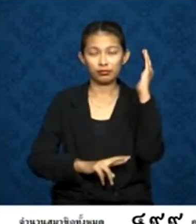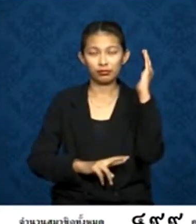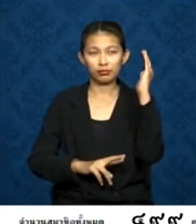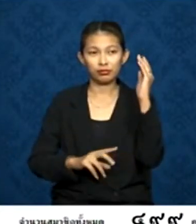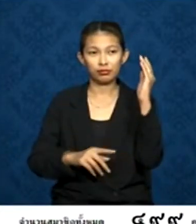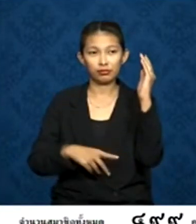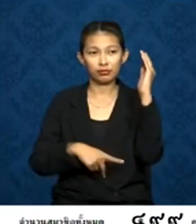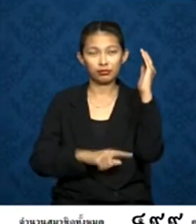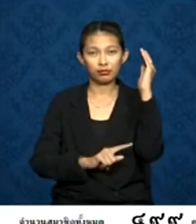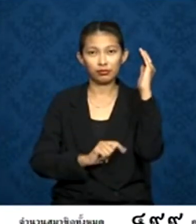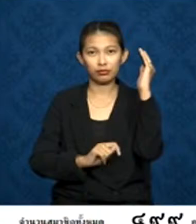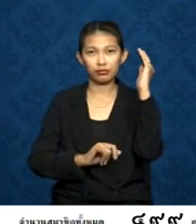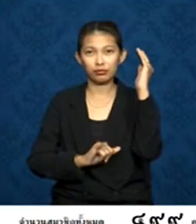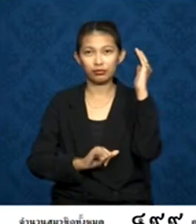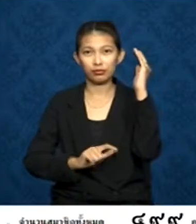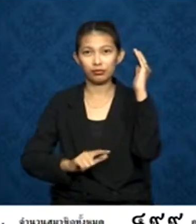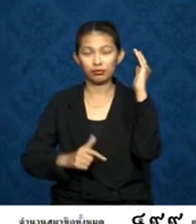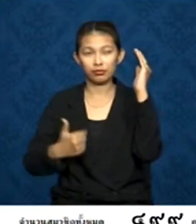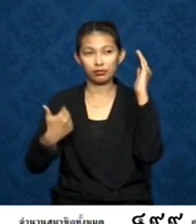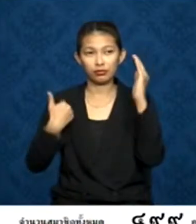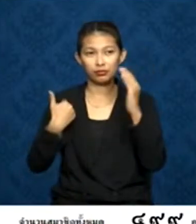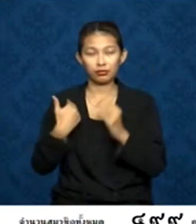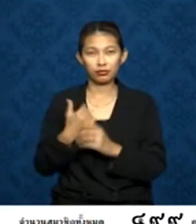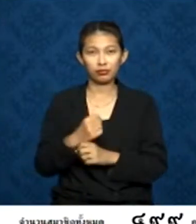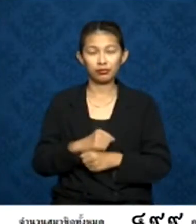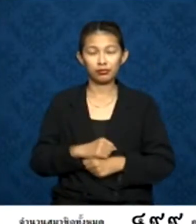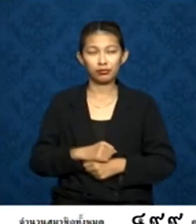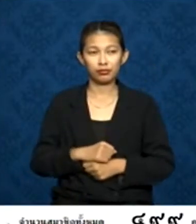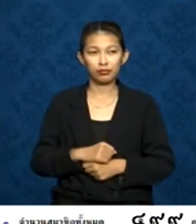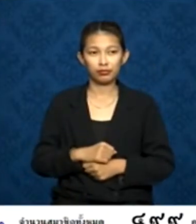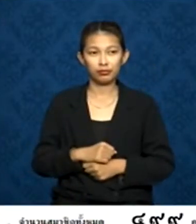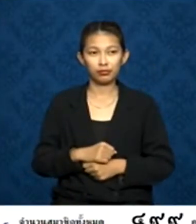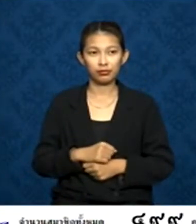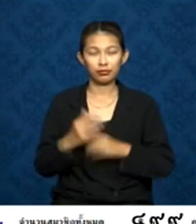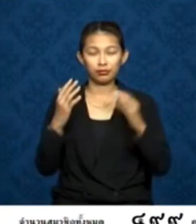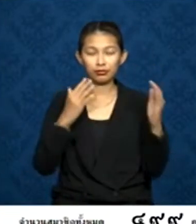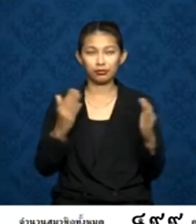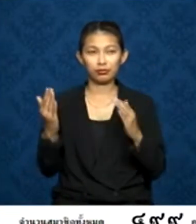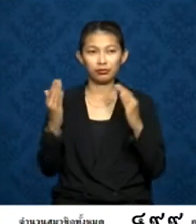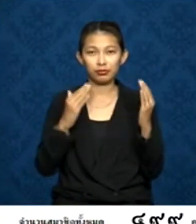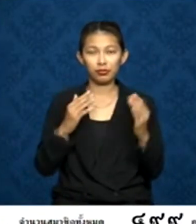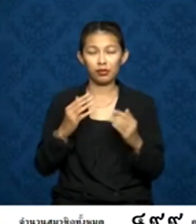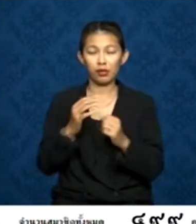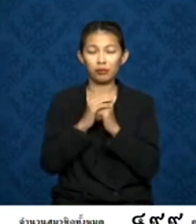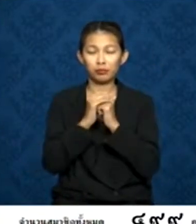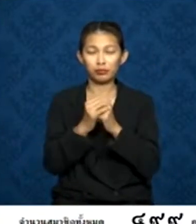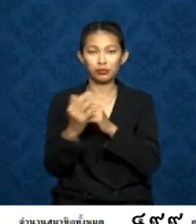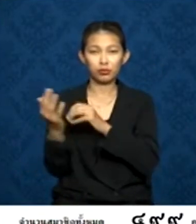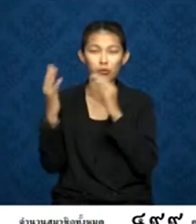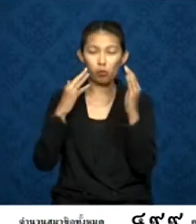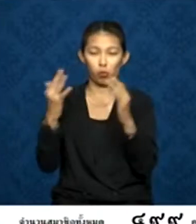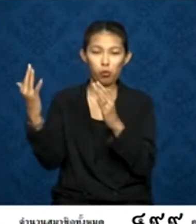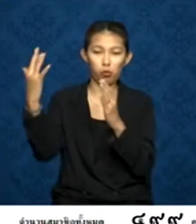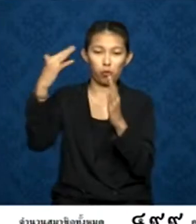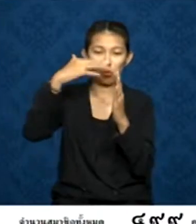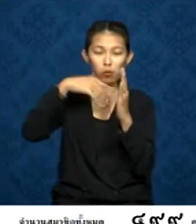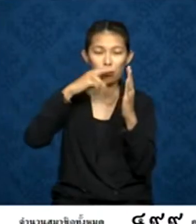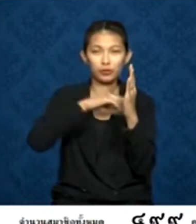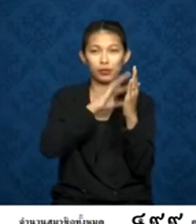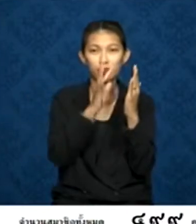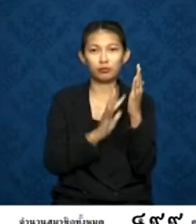ซึ่งความเย็น ลมเย็นจากประเทศจีน ปกคุม ถงประเทศไ